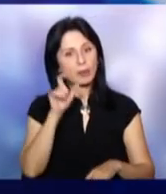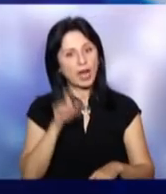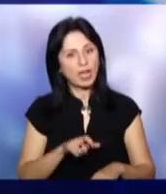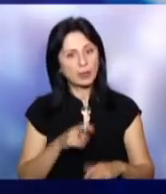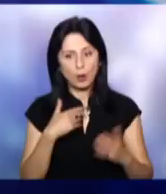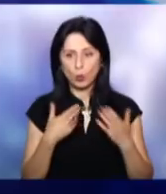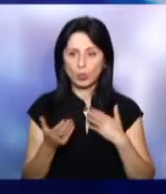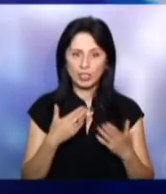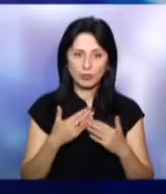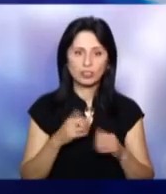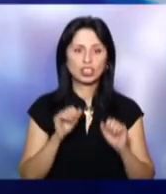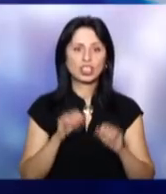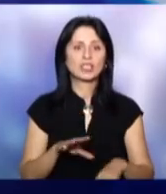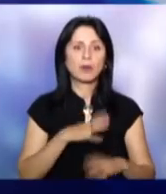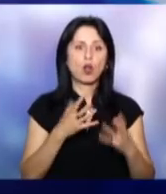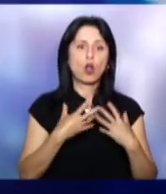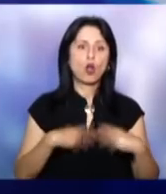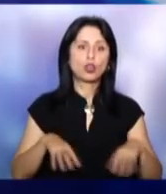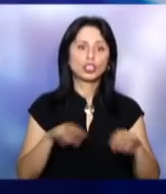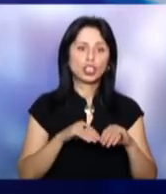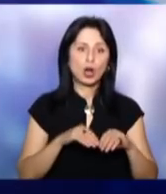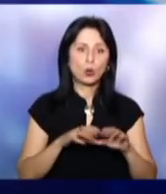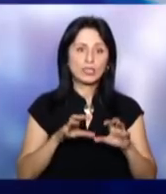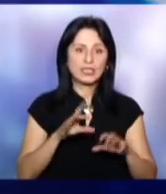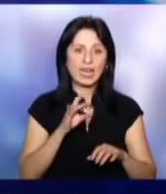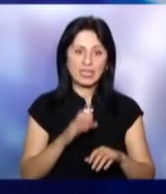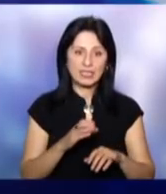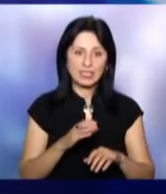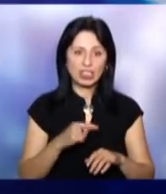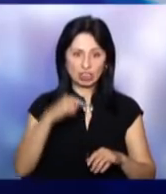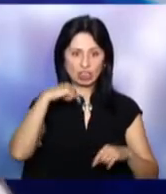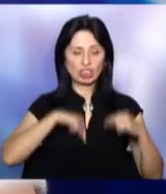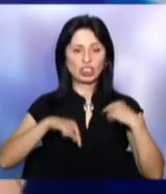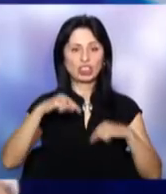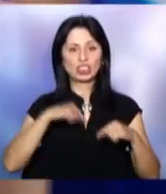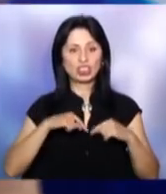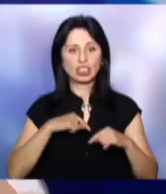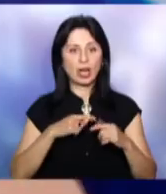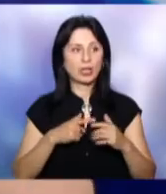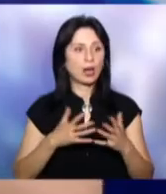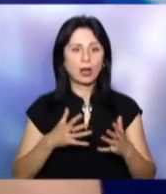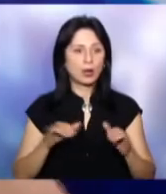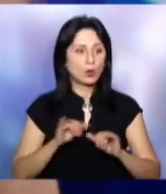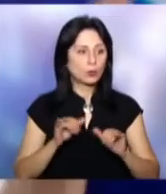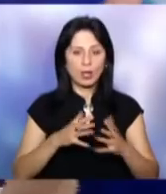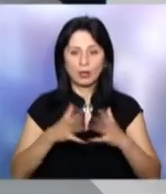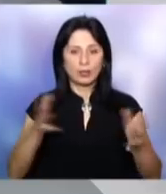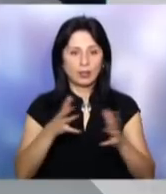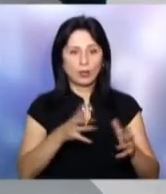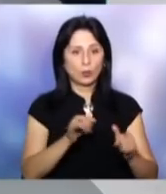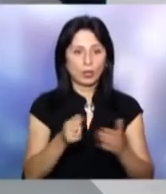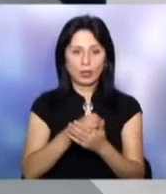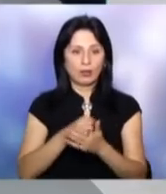ადამიანური ურთიერთობები, შეიძლება იყოს ოჯახური სტრესები, მას ჰქონდეს შინაგანად გაჭრის, საიდანღაც